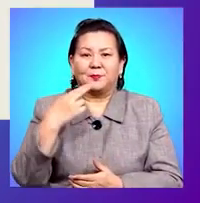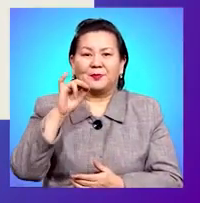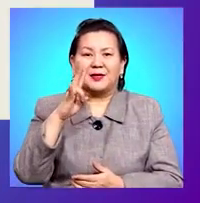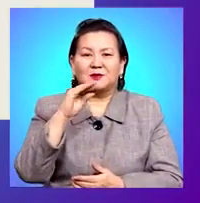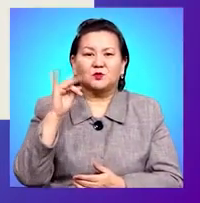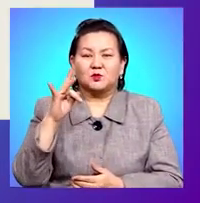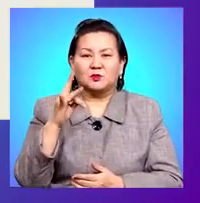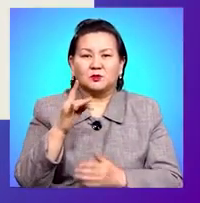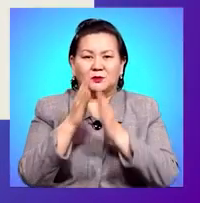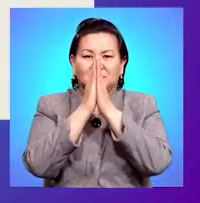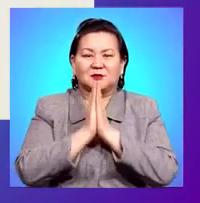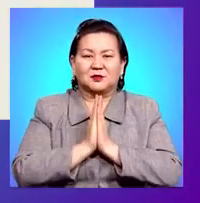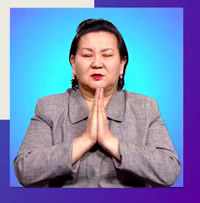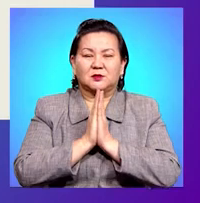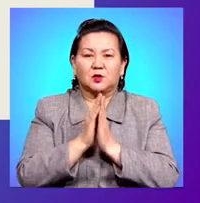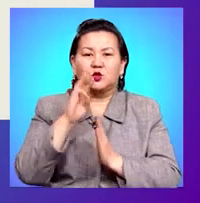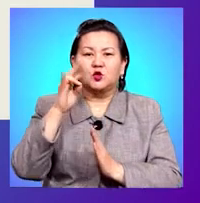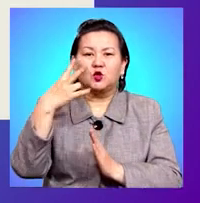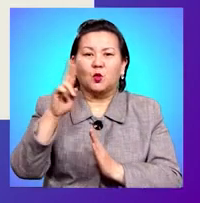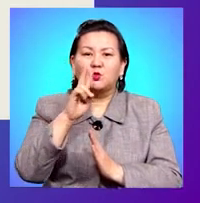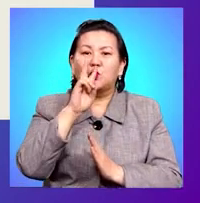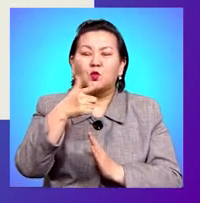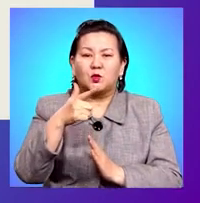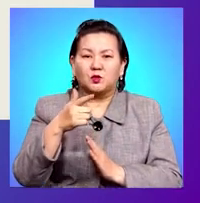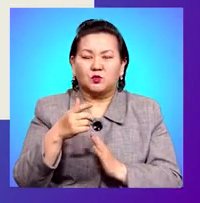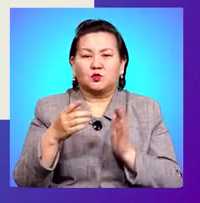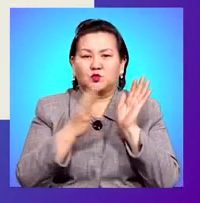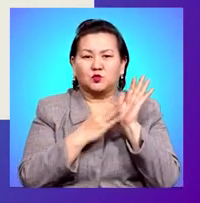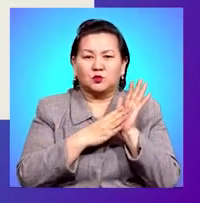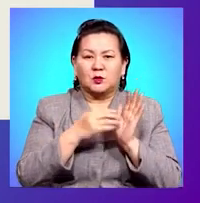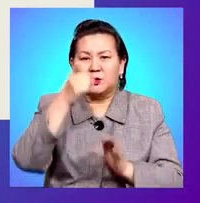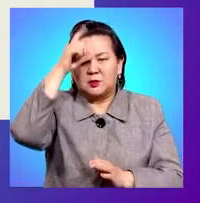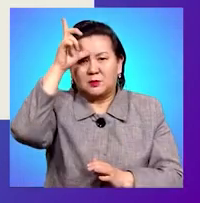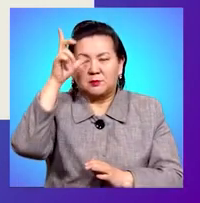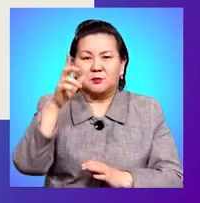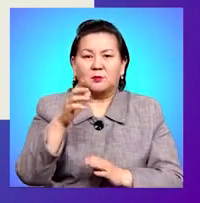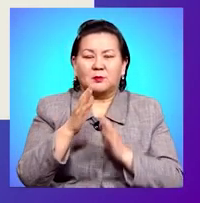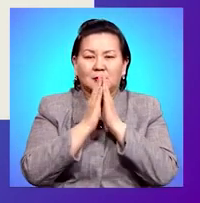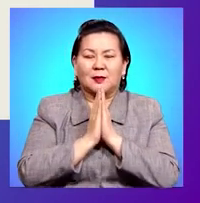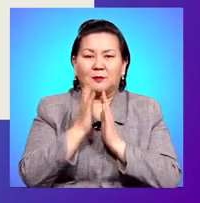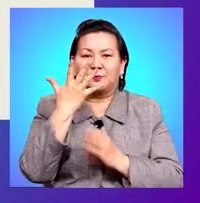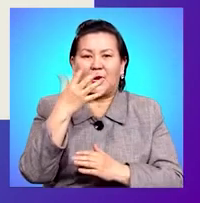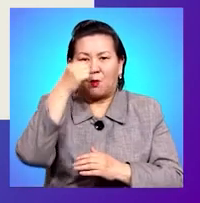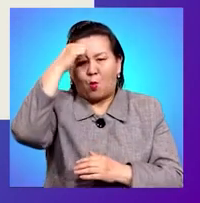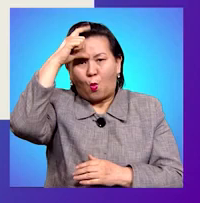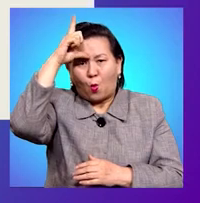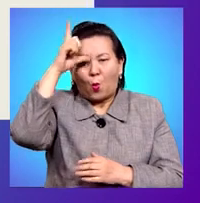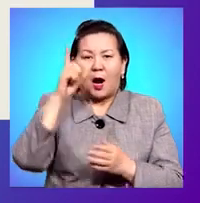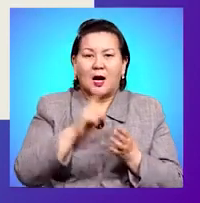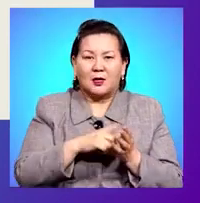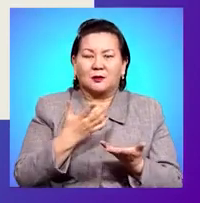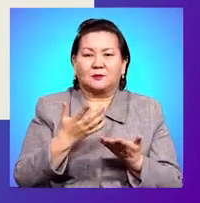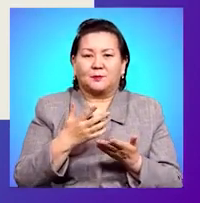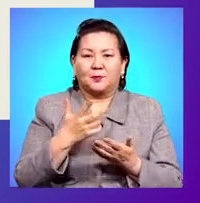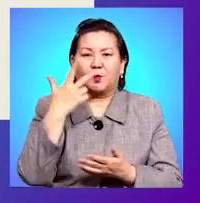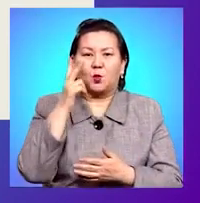Данжуур гэдэг нь шаштрын орчуулга гэсэн төвдөг. Энэ эртний энтгэх төвдийн эрдэмтэн бандитаа нарын 5 ухаан нь